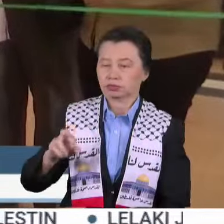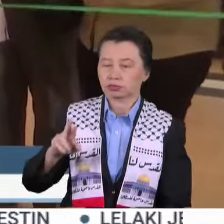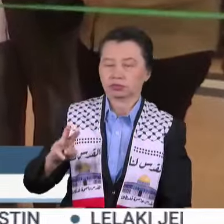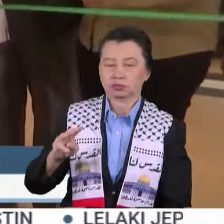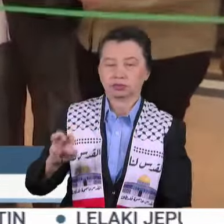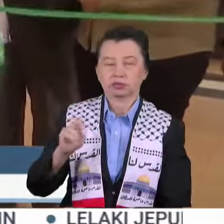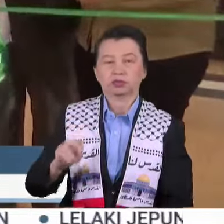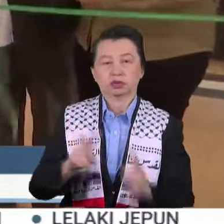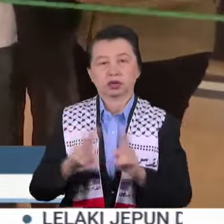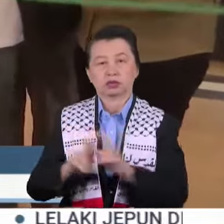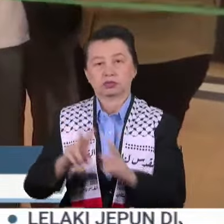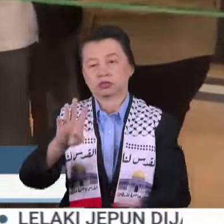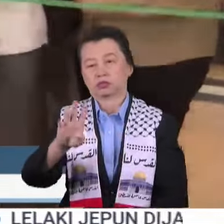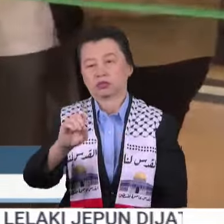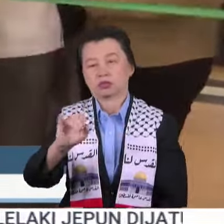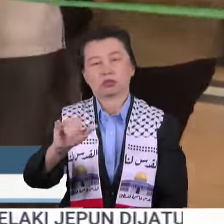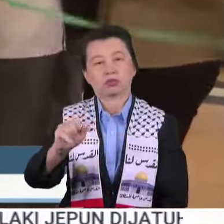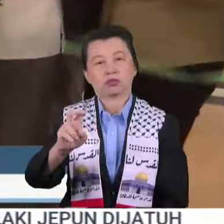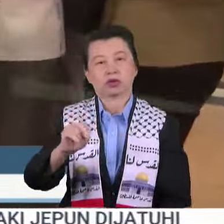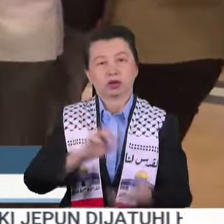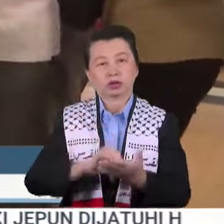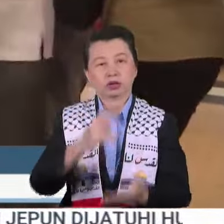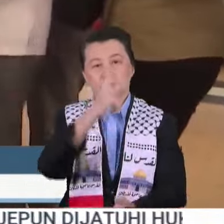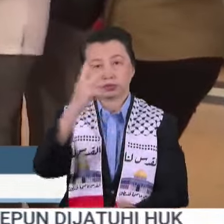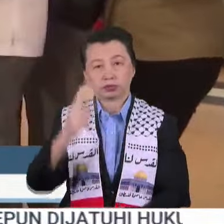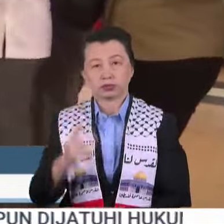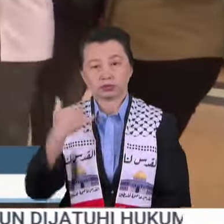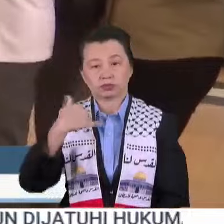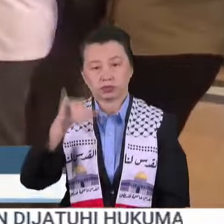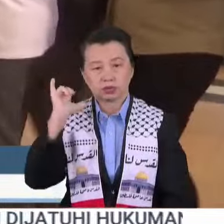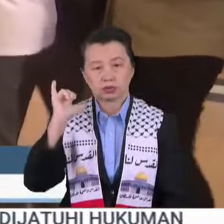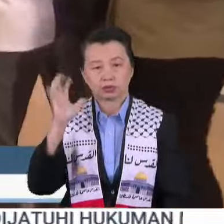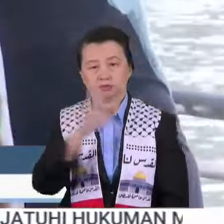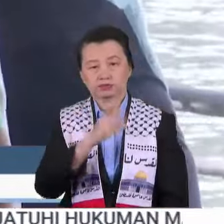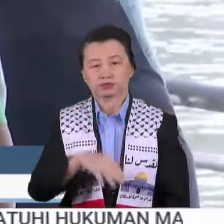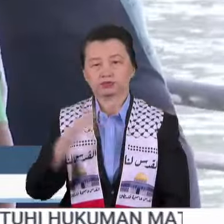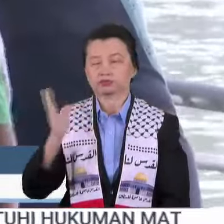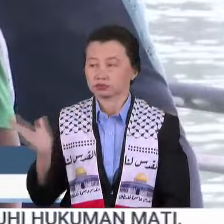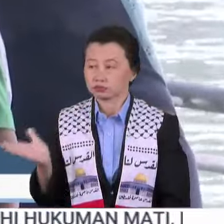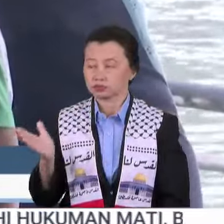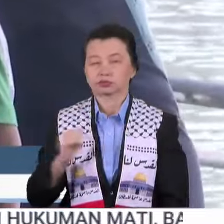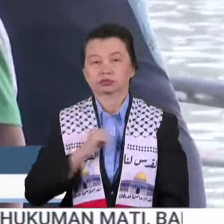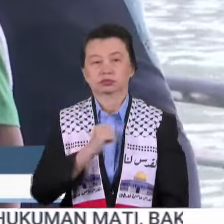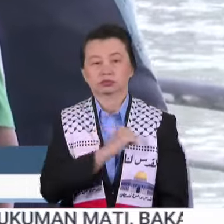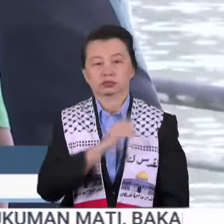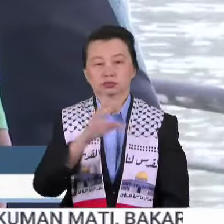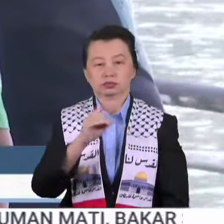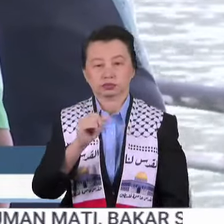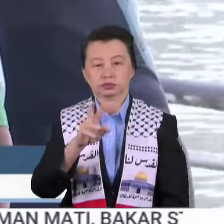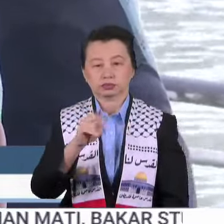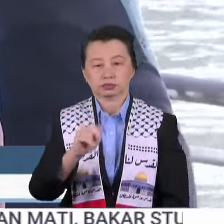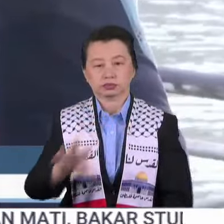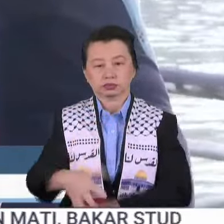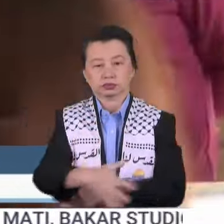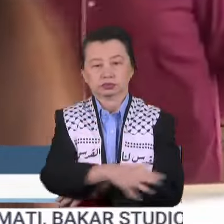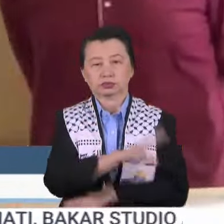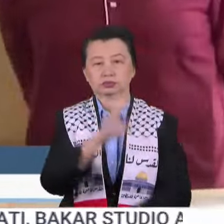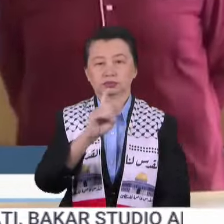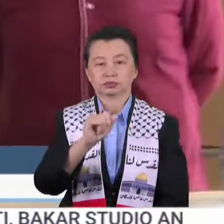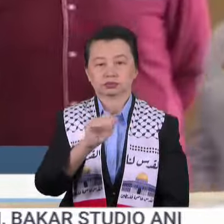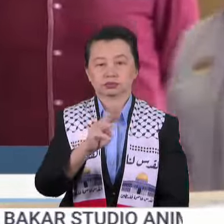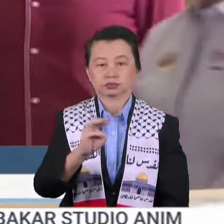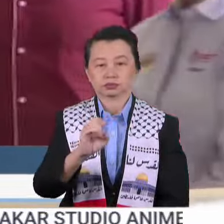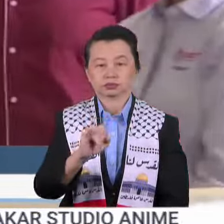Boyan, Gresik dan Surabaya di Kuching semalam. Sementara itu, beliau yang juga ahli Dewan Undangan Negeri Pantai Damai